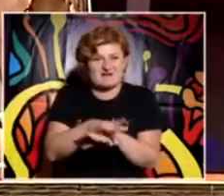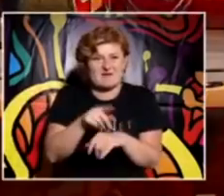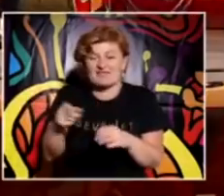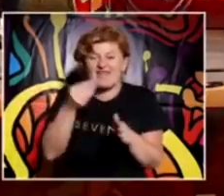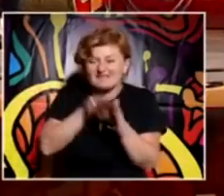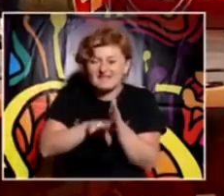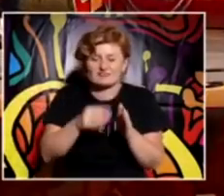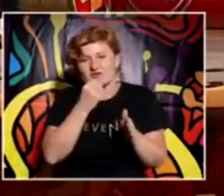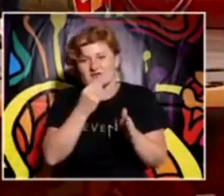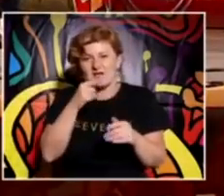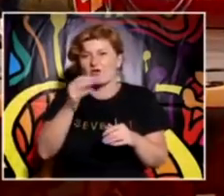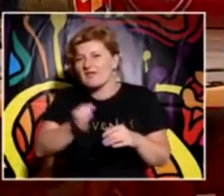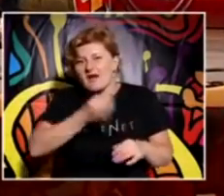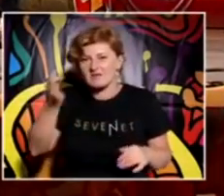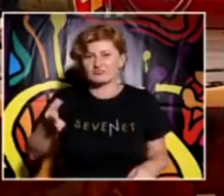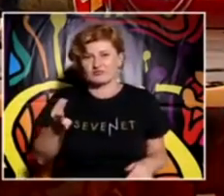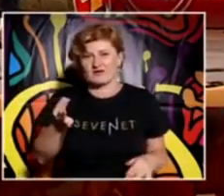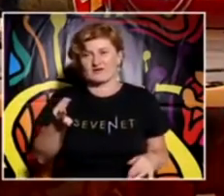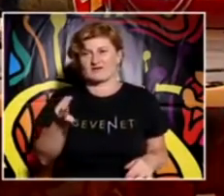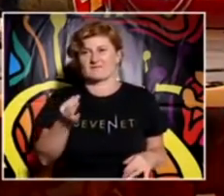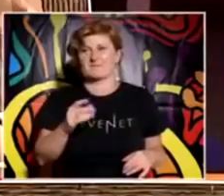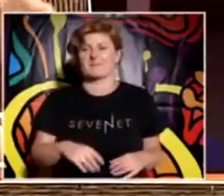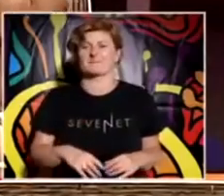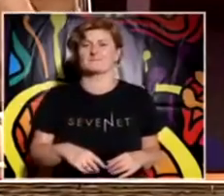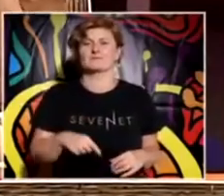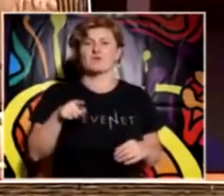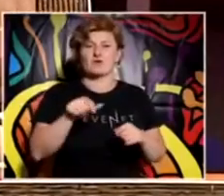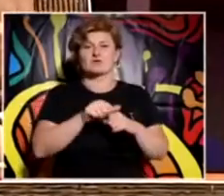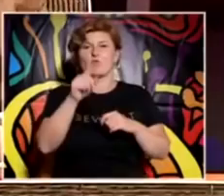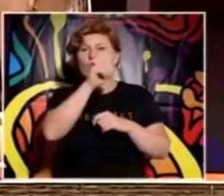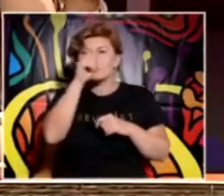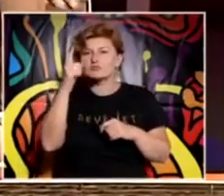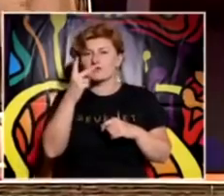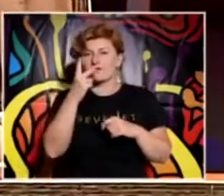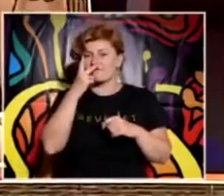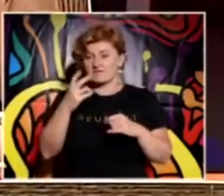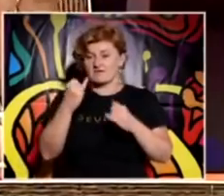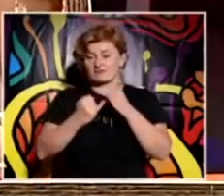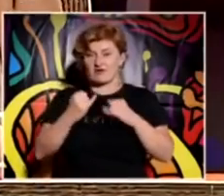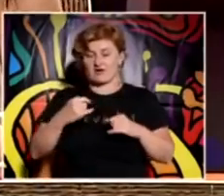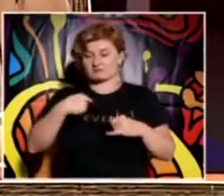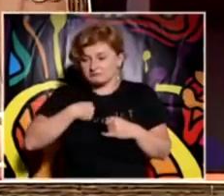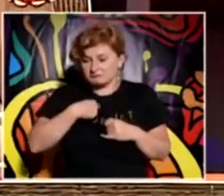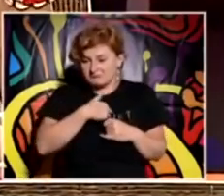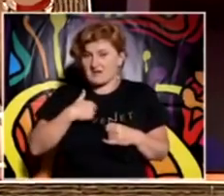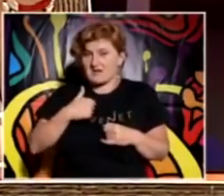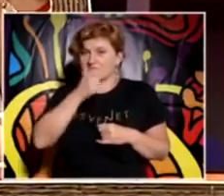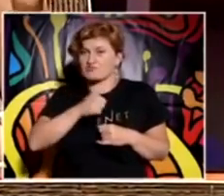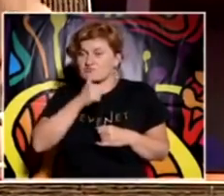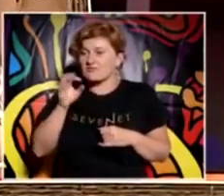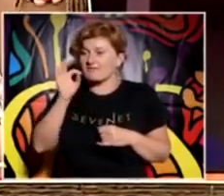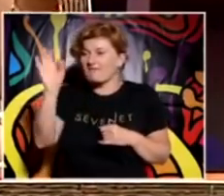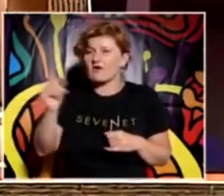jest najtańsze jedzenie, to najlepsze. Najlepsze. I też jest tak, że ludzie też widzą, że jeżeli my próbujemy ich takich